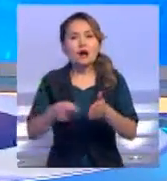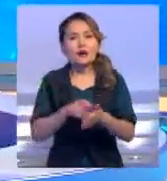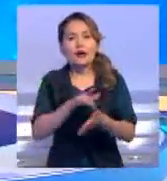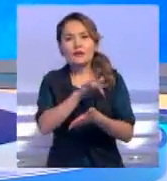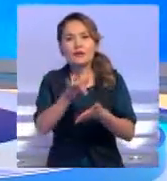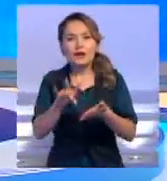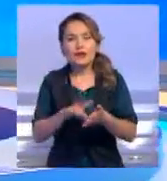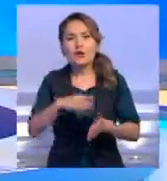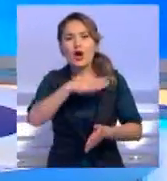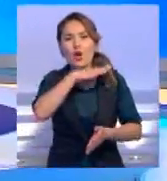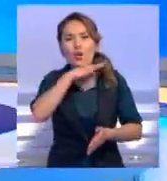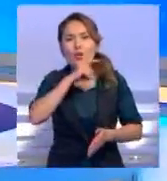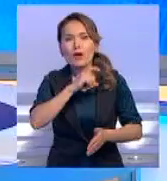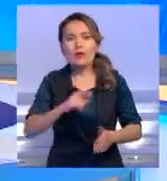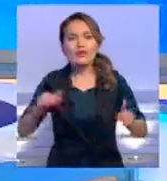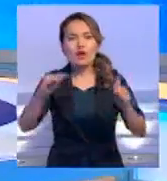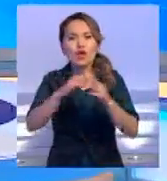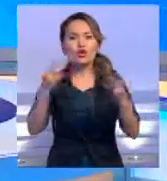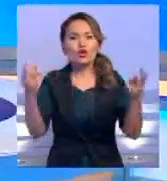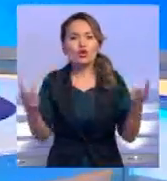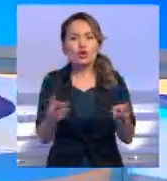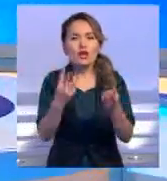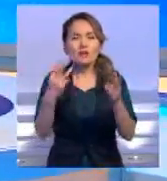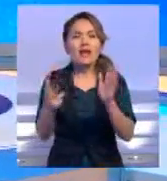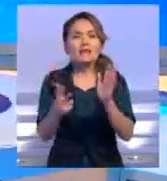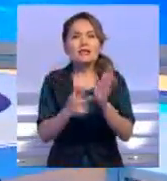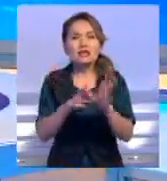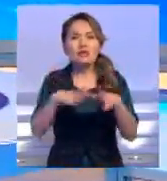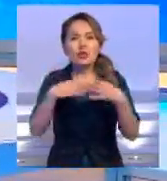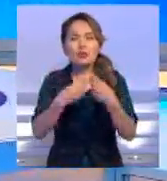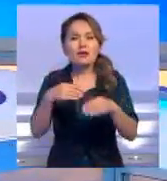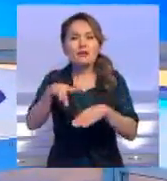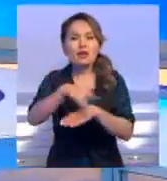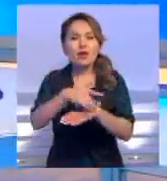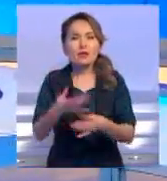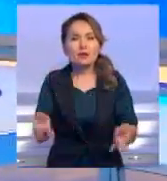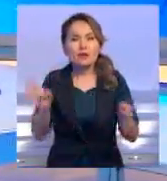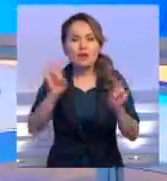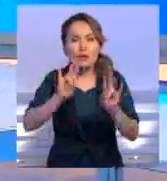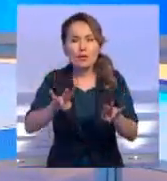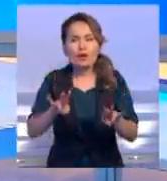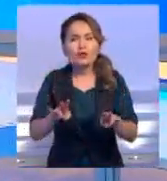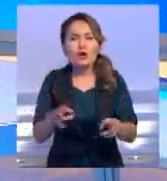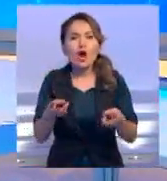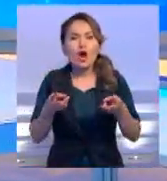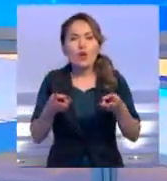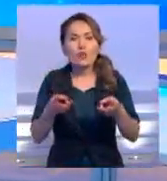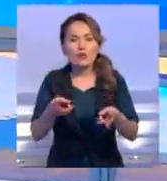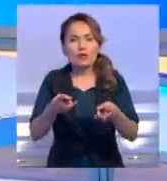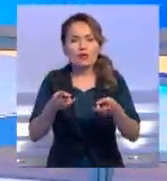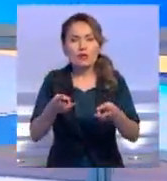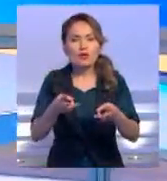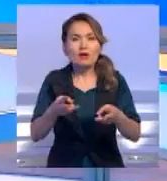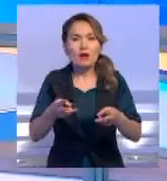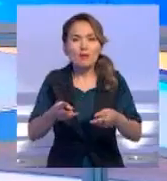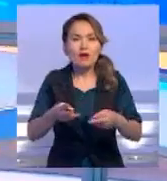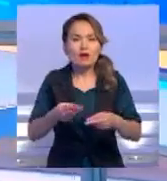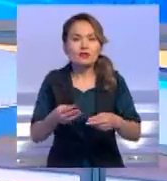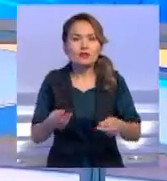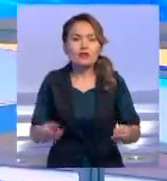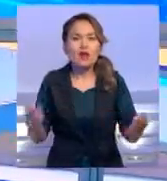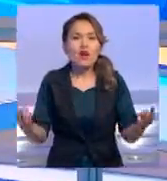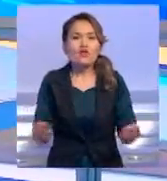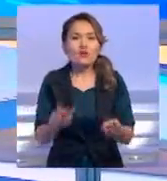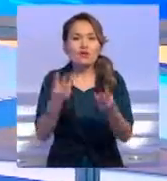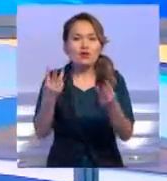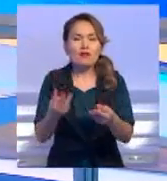Қарағандыда көп қабатты үй өртеніп, 8 отбасы далада қалды. Мамандардың айтуынша, от пештің мұржасынан шыққан. Әуелі шатыр тұтанып,